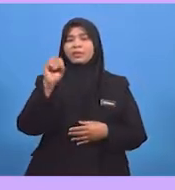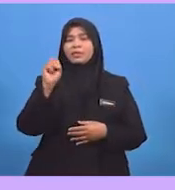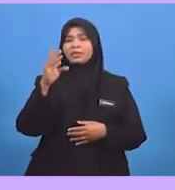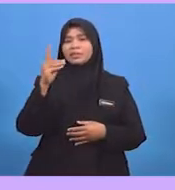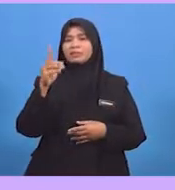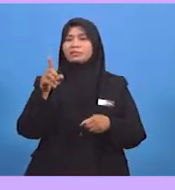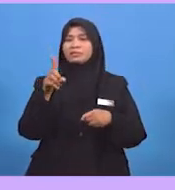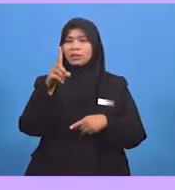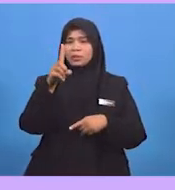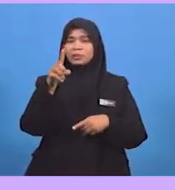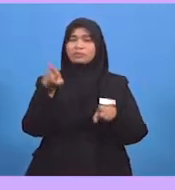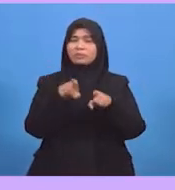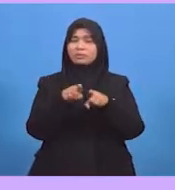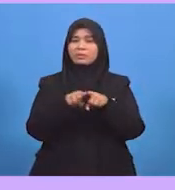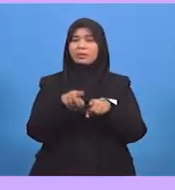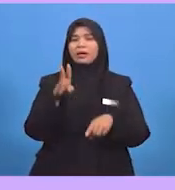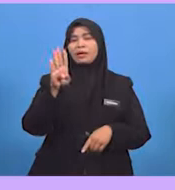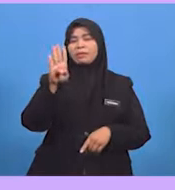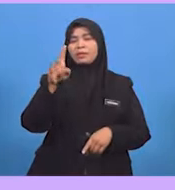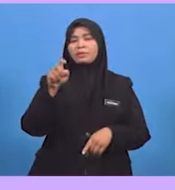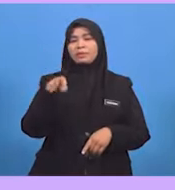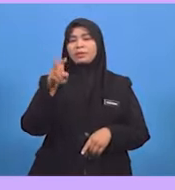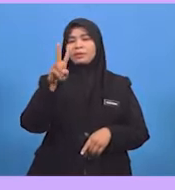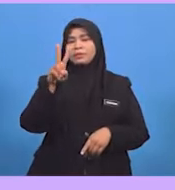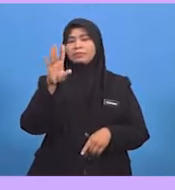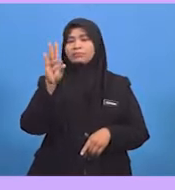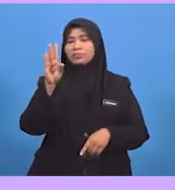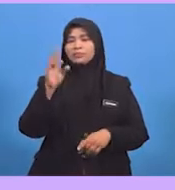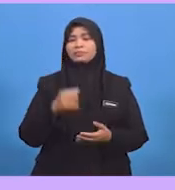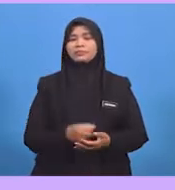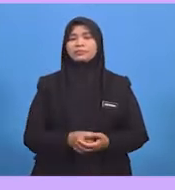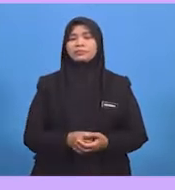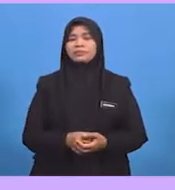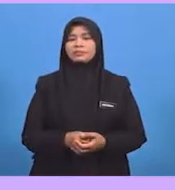RM 4.27 sama dengan USD 1.